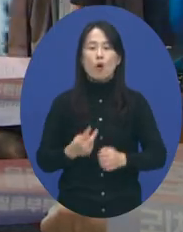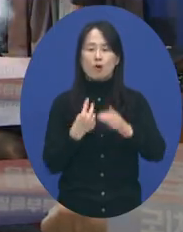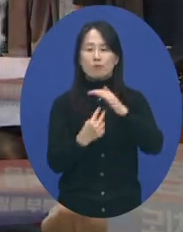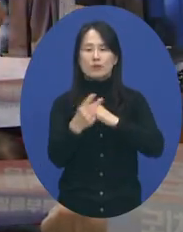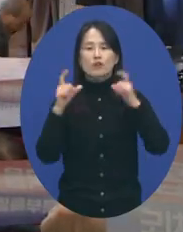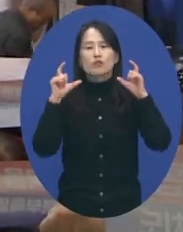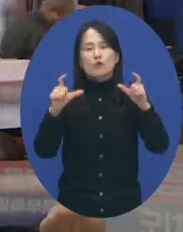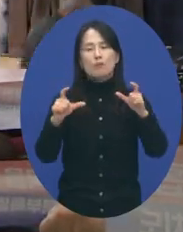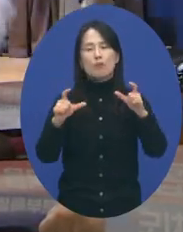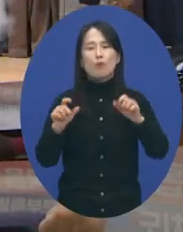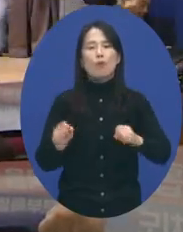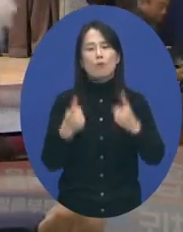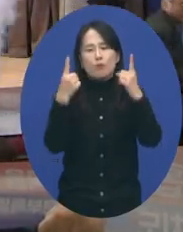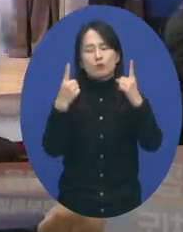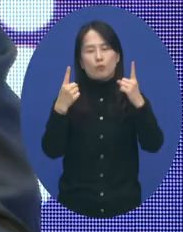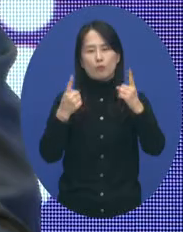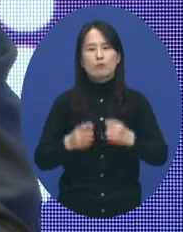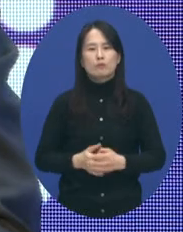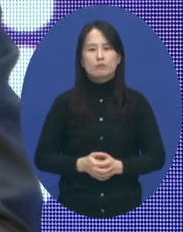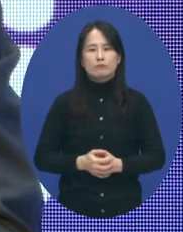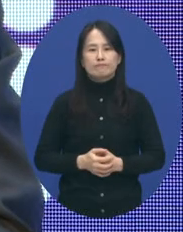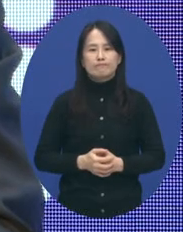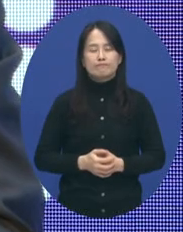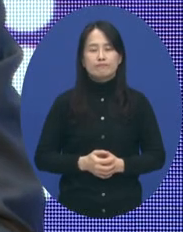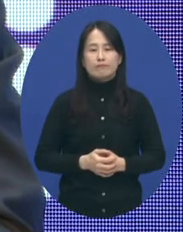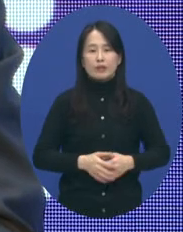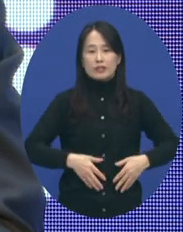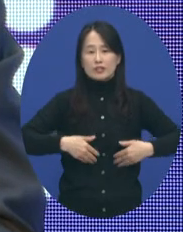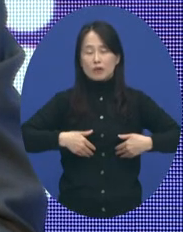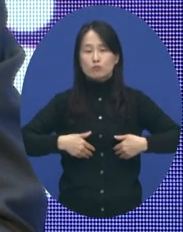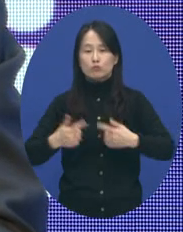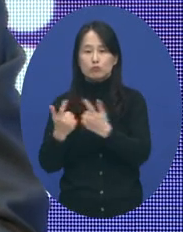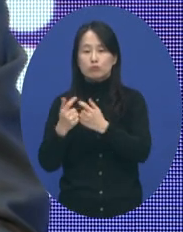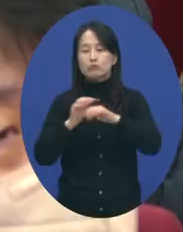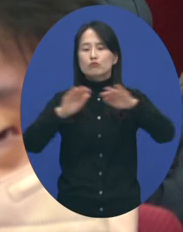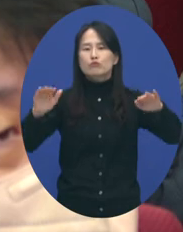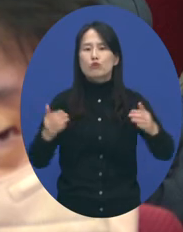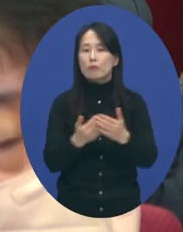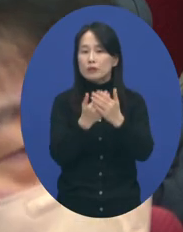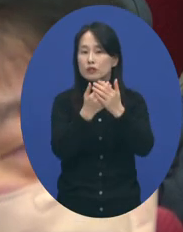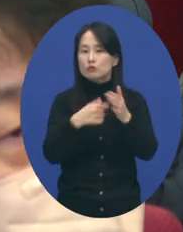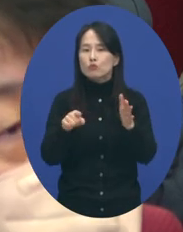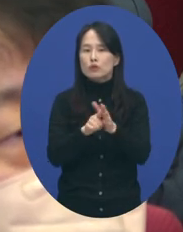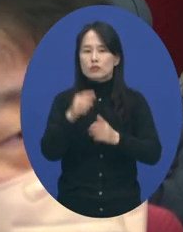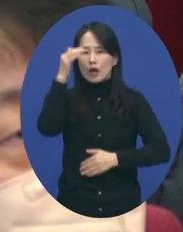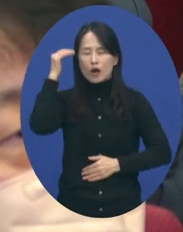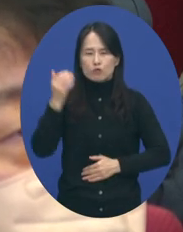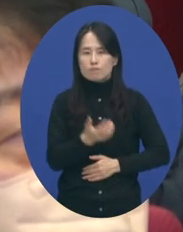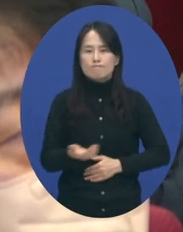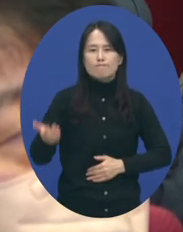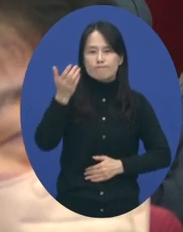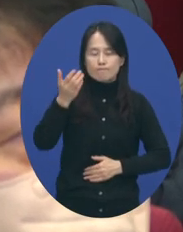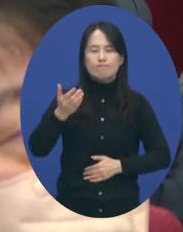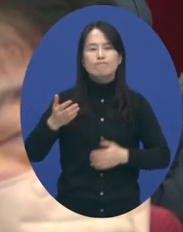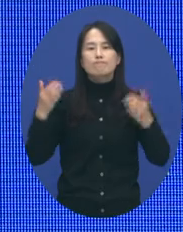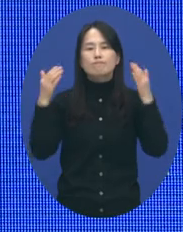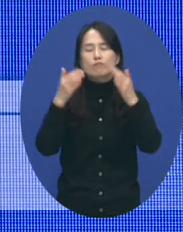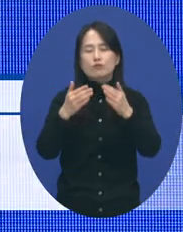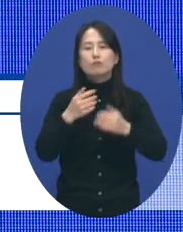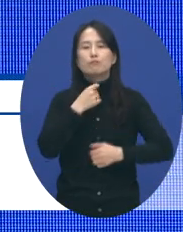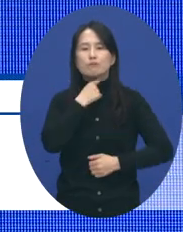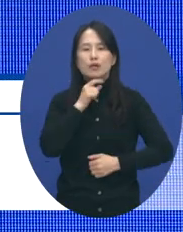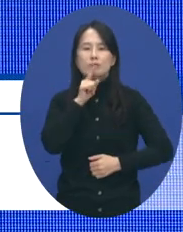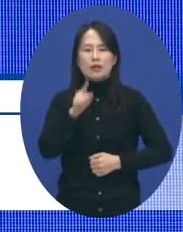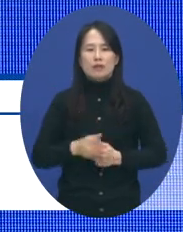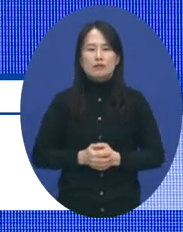선포식을 공동 주최했습니다 경기 남부와 북부 균형 발전으로 대한민국 성장을 도모하자는 겁니다